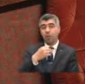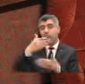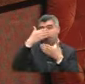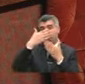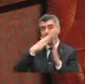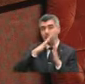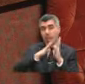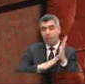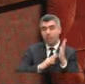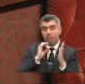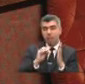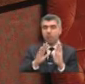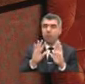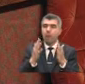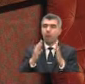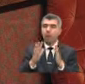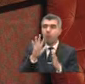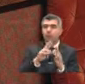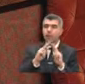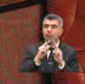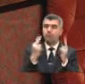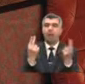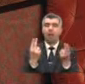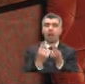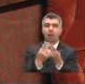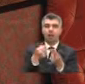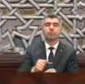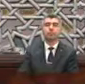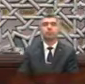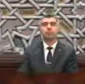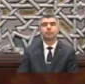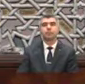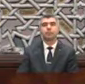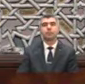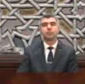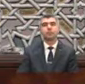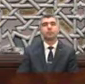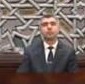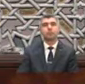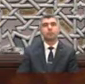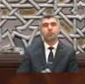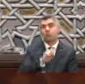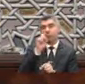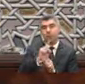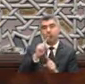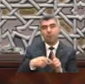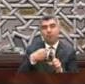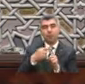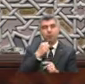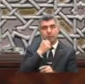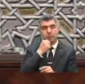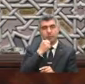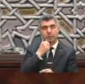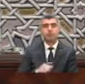جيده يتم التنويه بها في جميع المحافل الدوليه، وشكرا. شكرا السيده الوزيره. والتعقيب للسيده النائبه المحترمه.